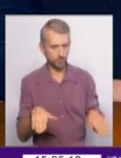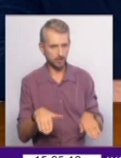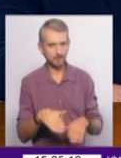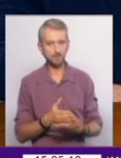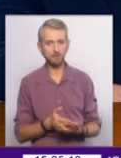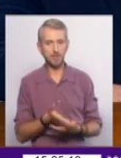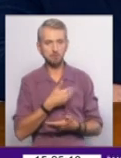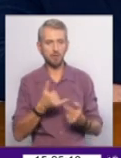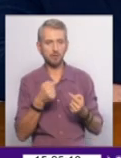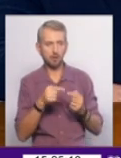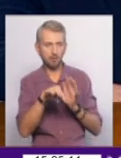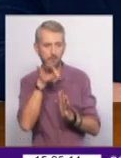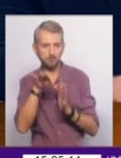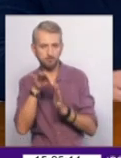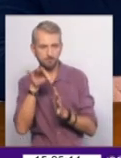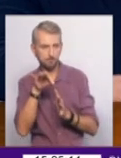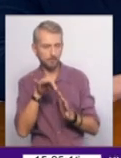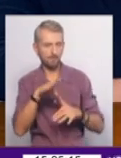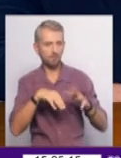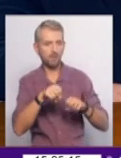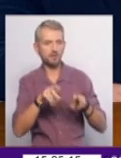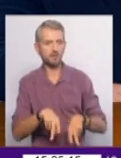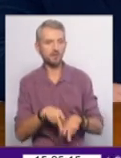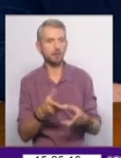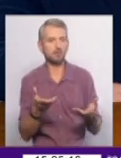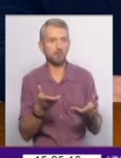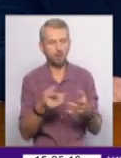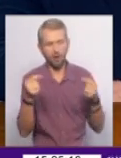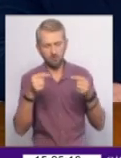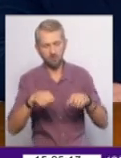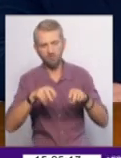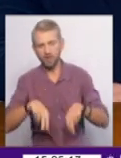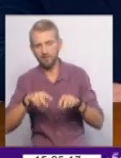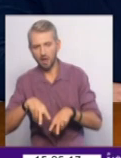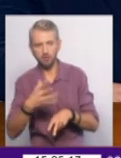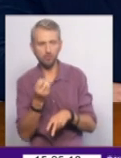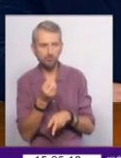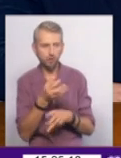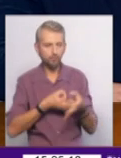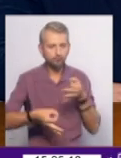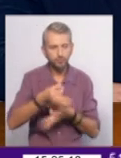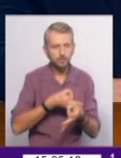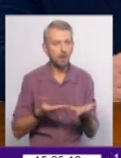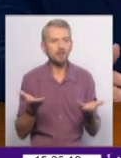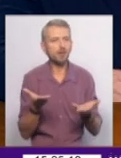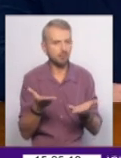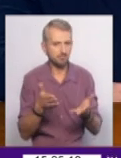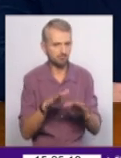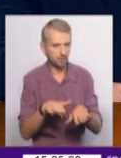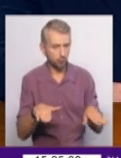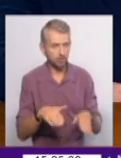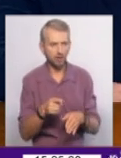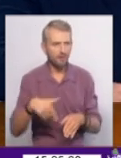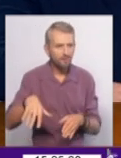ми зараз визначаємося з фахівцями, які саме, тому що, ну, вони всі, якщо відверто казати,